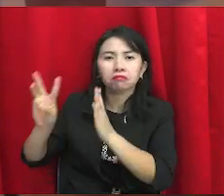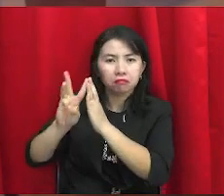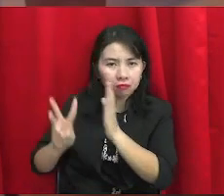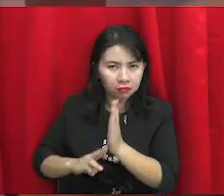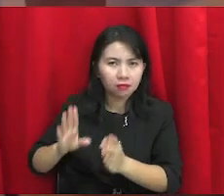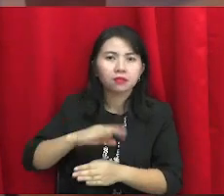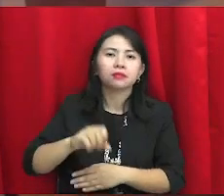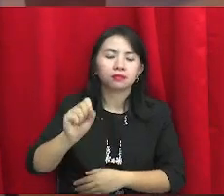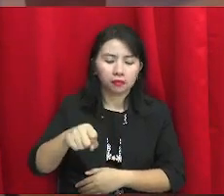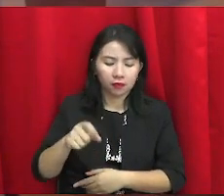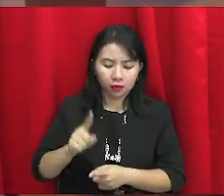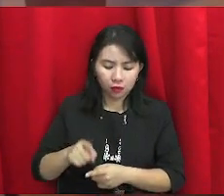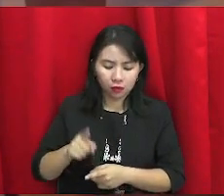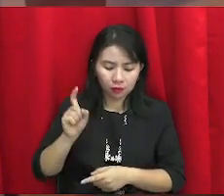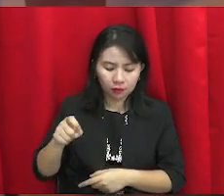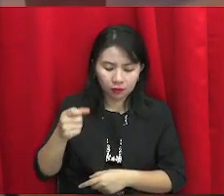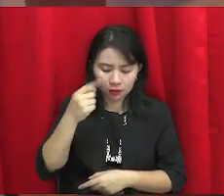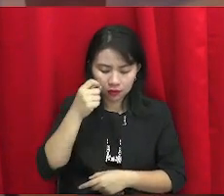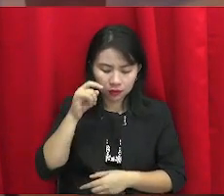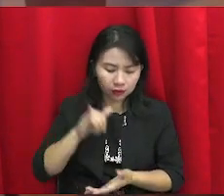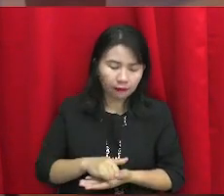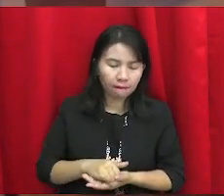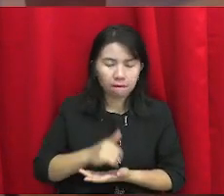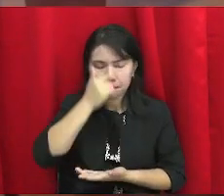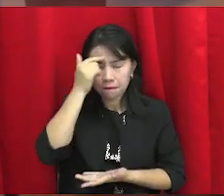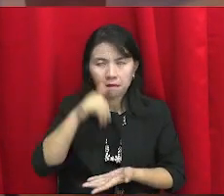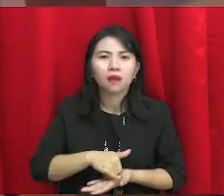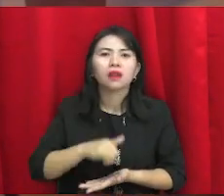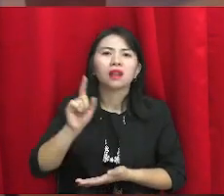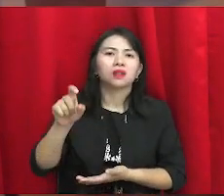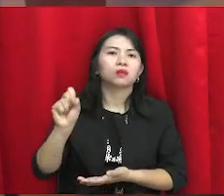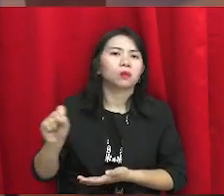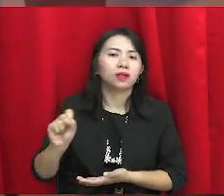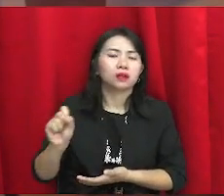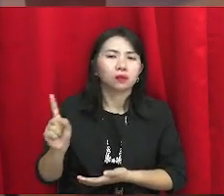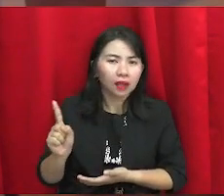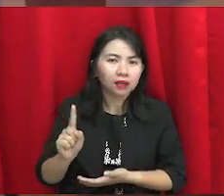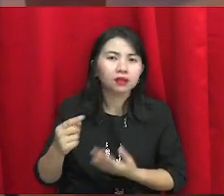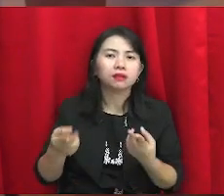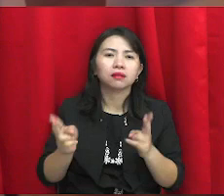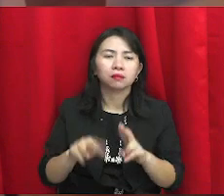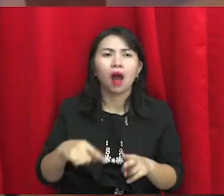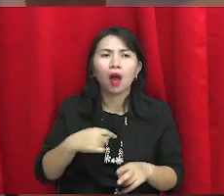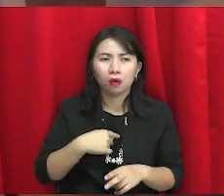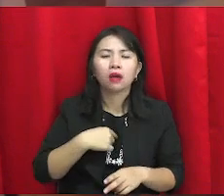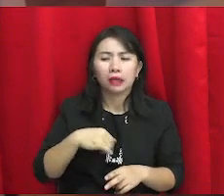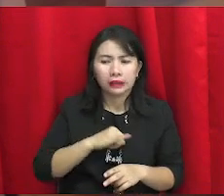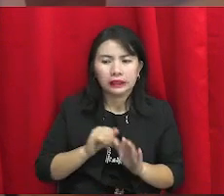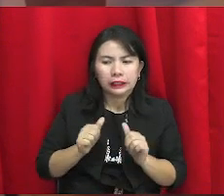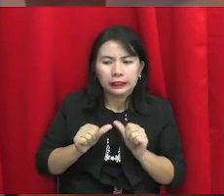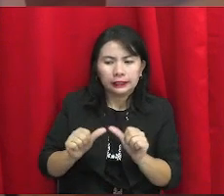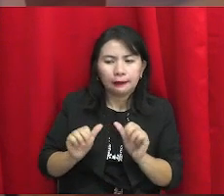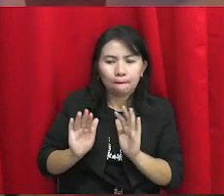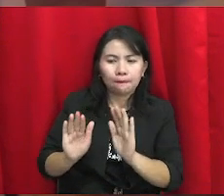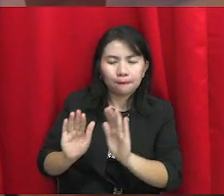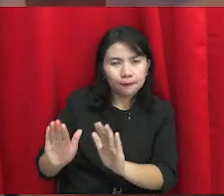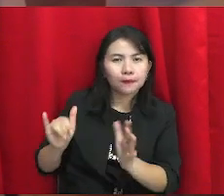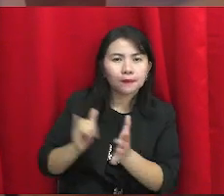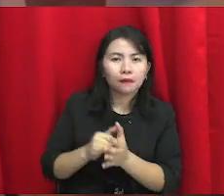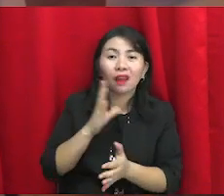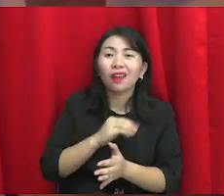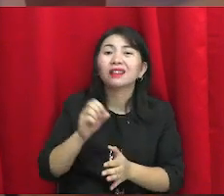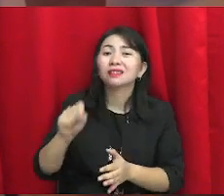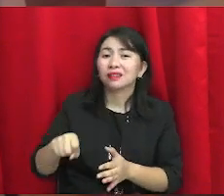yan, napaka-importante ito. Minsan kasi gano'n nangyayari. Insist ko to, insist ko, ganito, ganyan. I-insist mo na ganyan. Tapos, magka nang problema